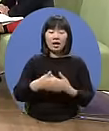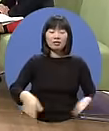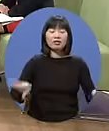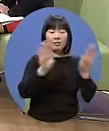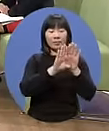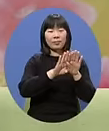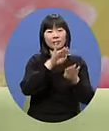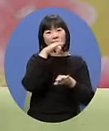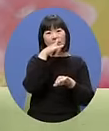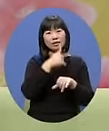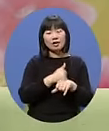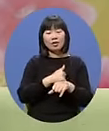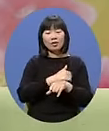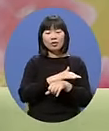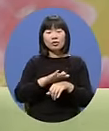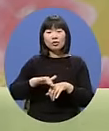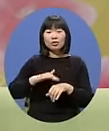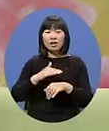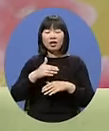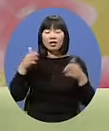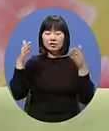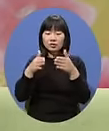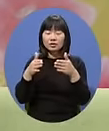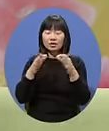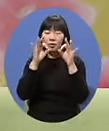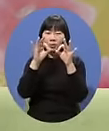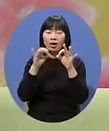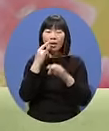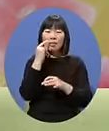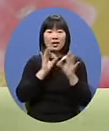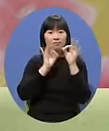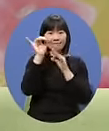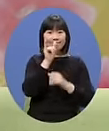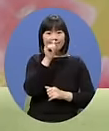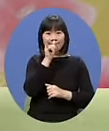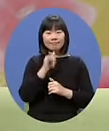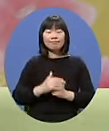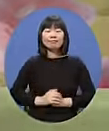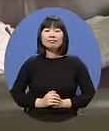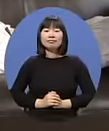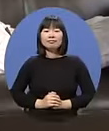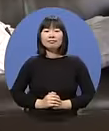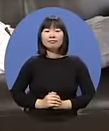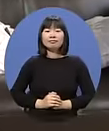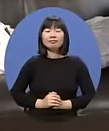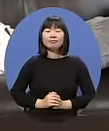네, 우리가 또 주의 깊게 생각해봐야 될 엄마의 실수가 있습니다. 화면 보시죠.